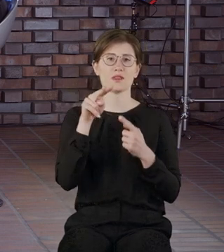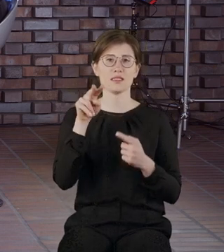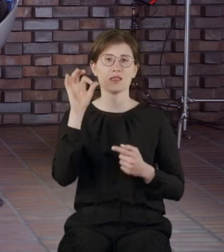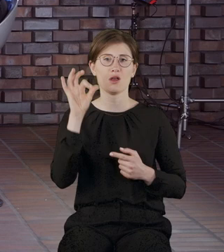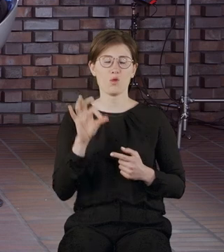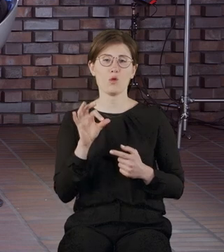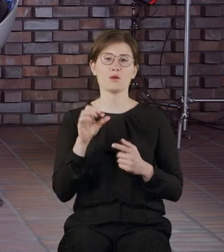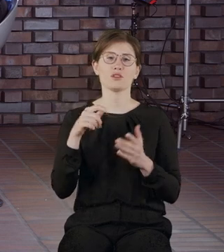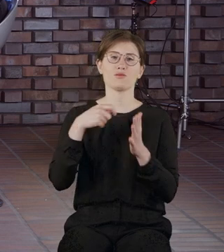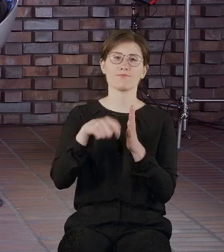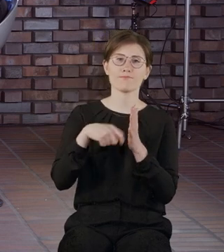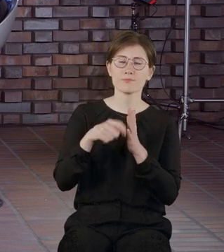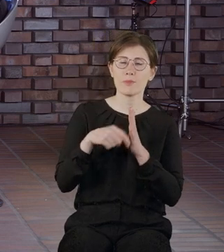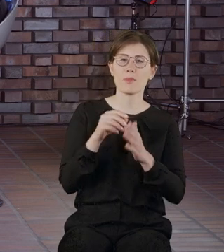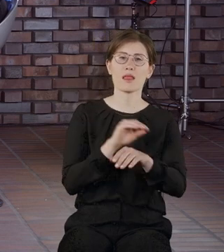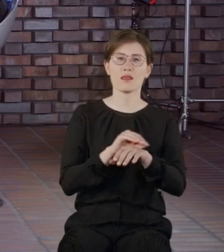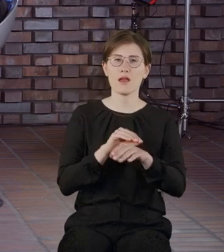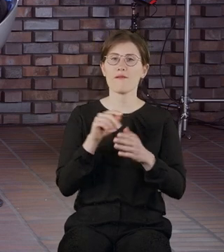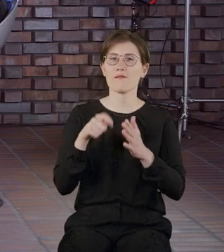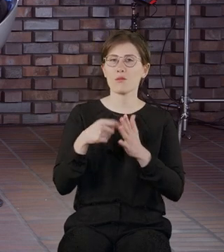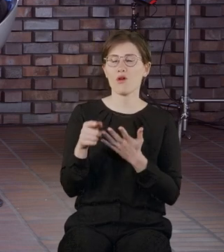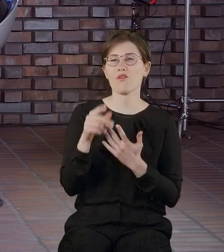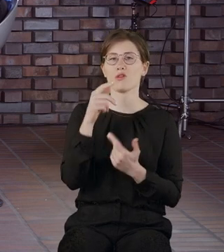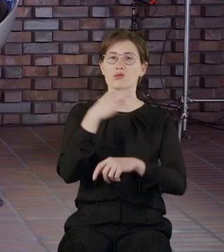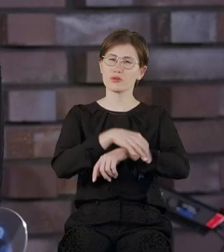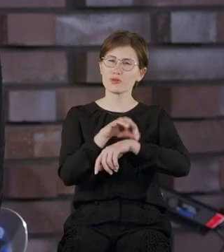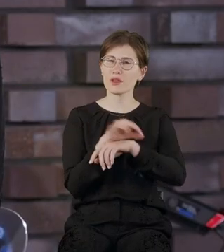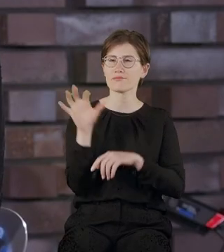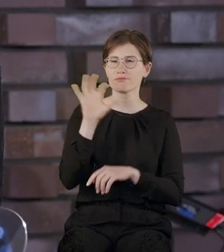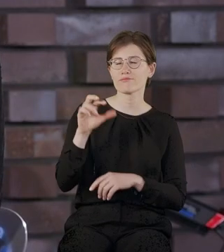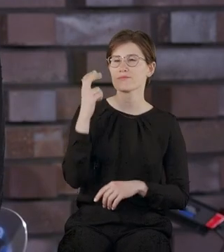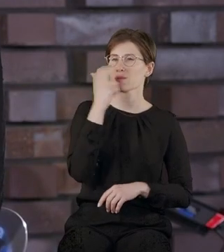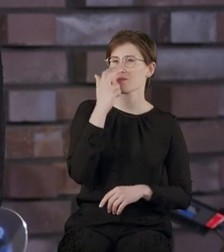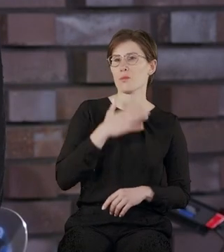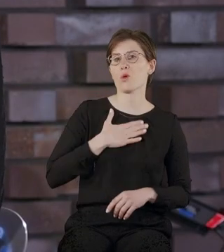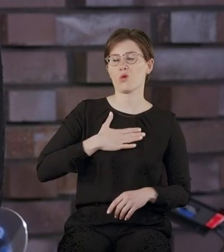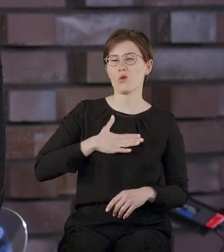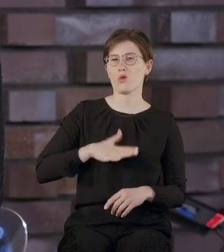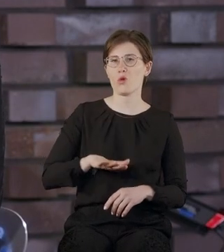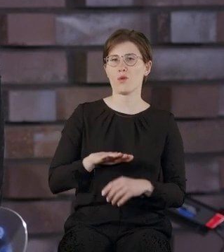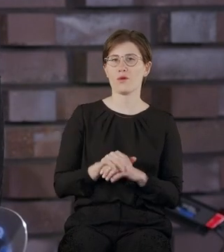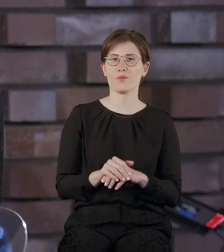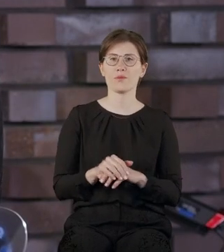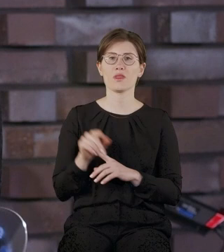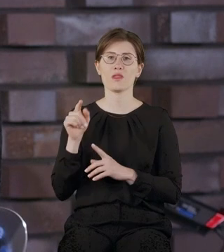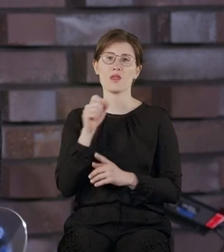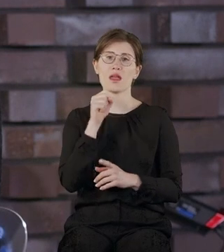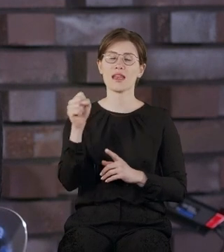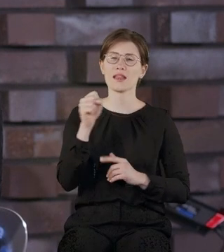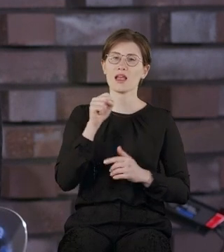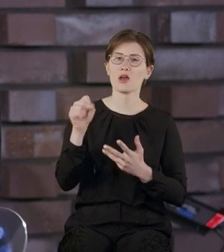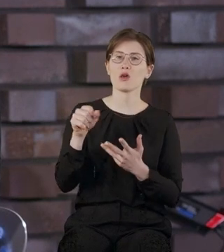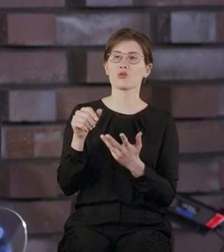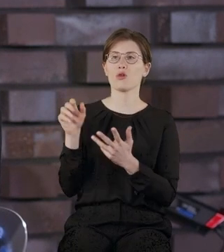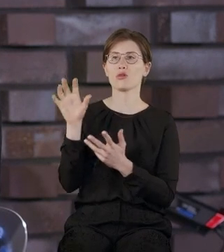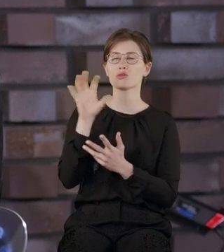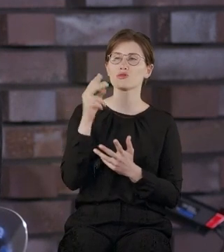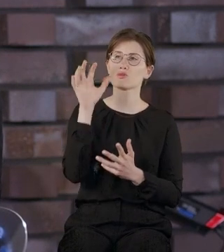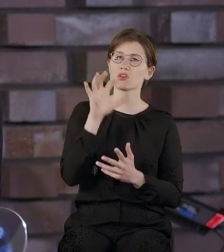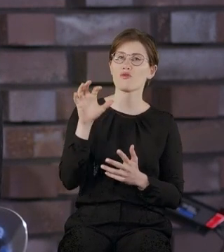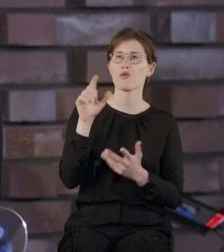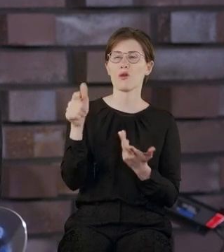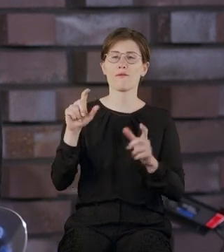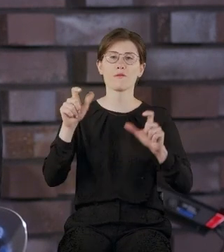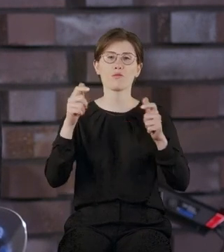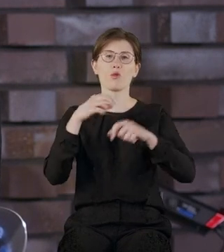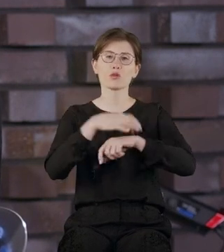materiały filmowe wzbudzają zainteresowanie większości studentów. Redaktorzy UŚ-TV zajmują się relacjonowaniem tego, co dzieje się na uczelni oraz